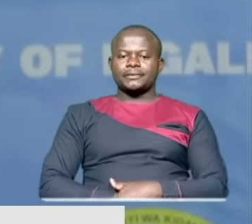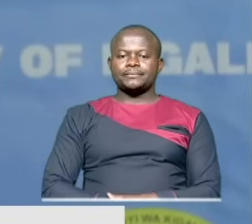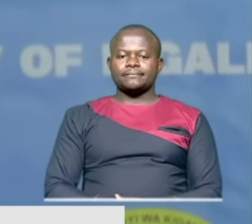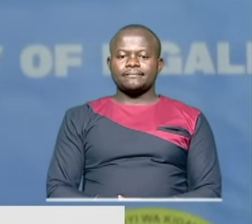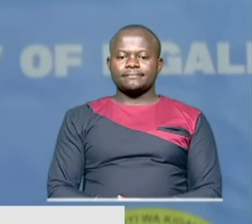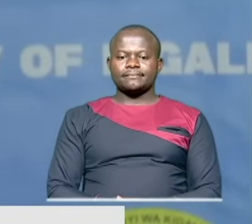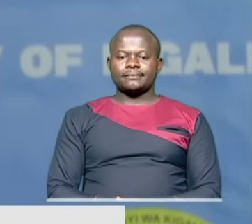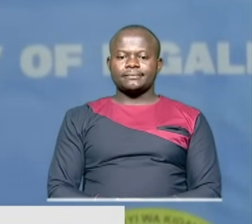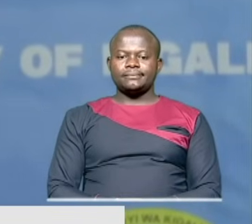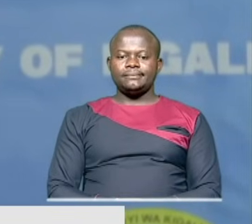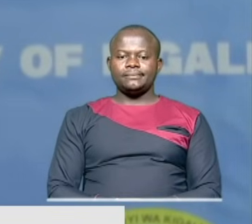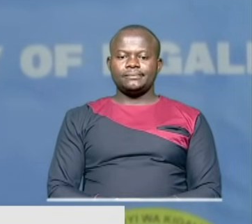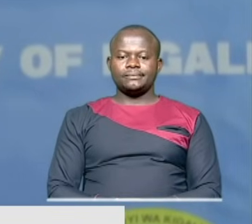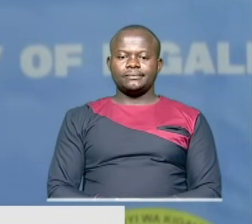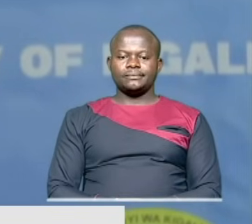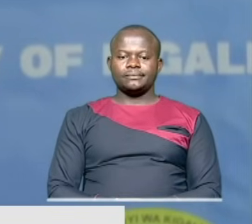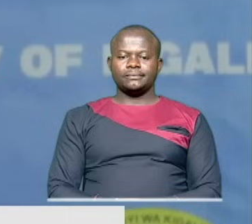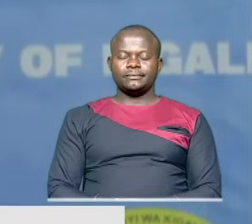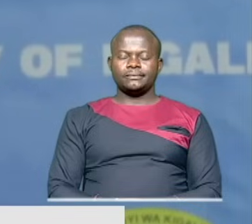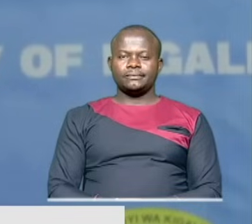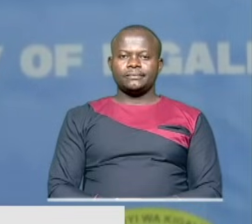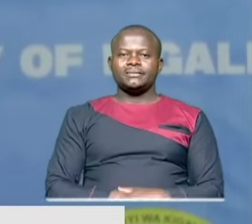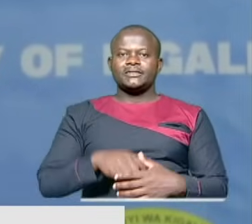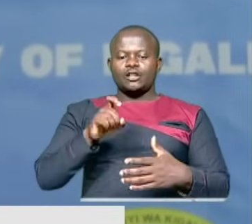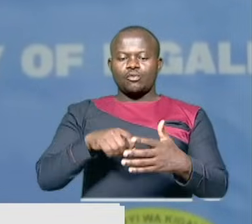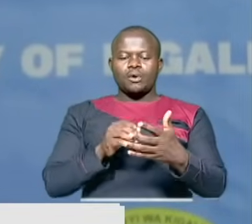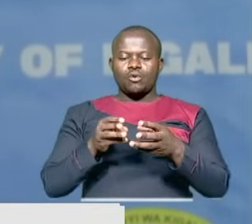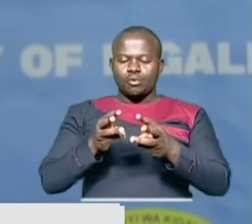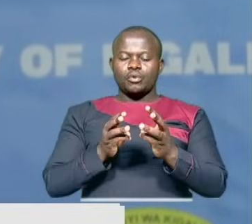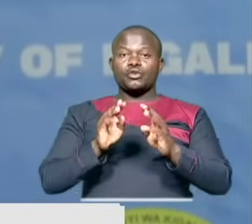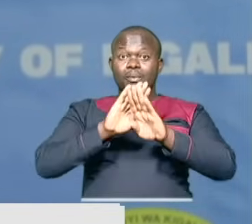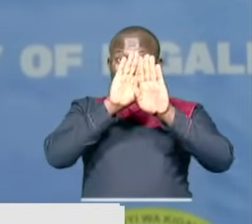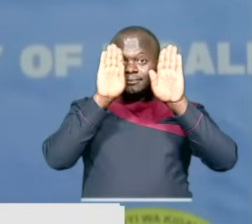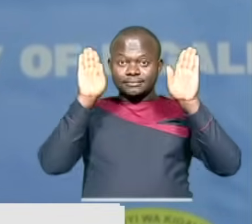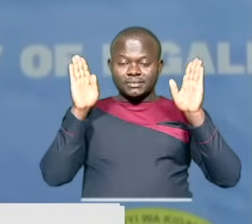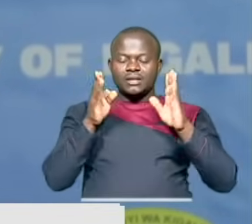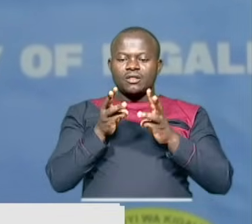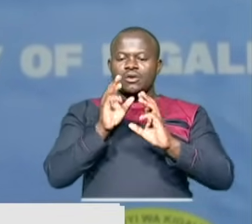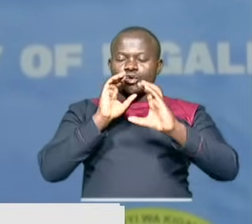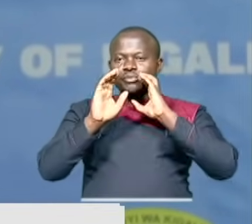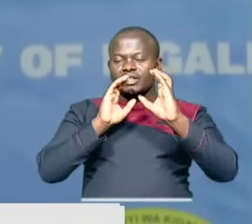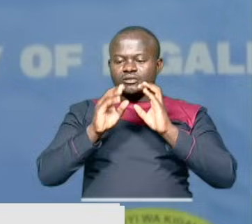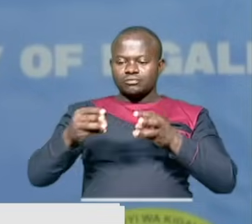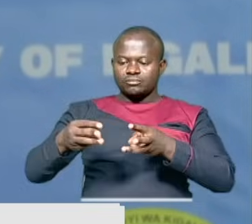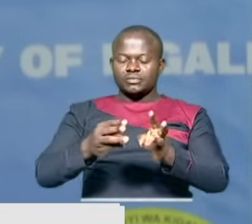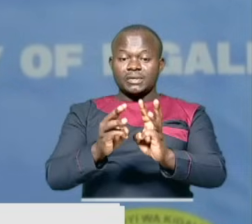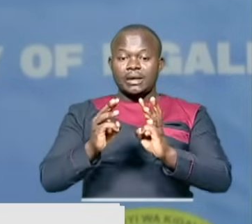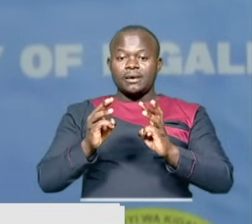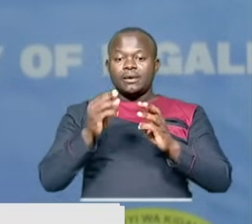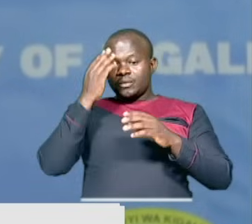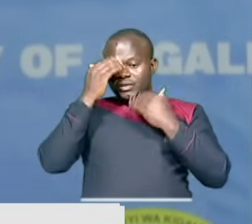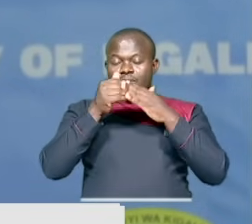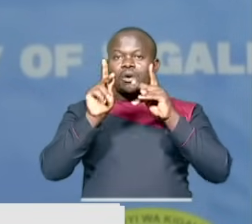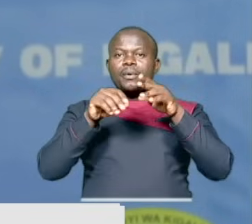ngo hagomba kubaho uburyo bwa transparency biciye muri communication strategy yo kumenya ati batura mu Rwanda cyangwa abantu bo mu